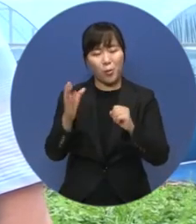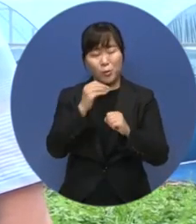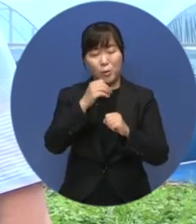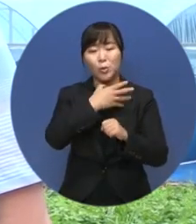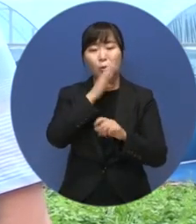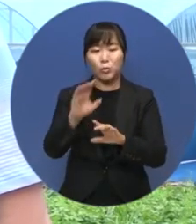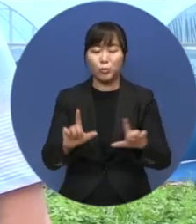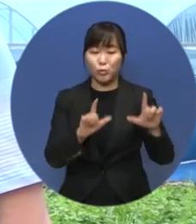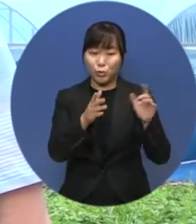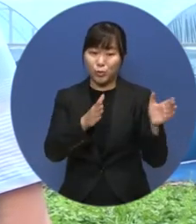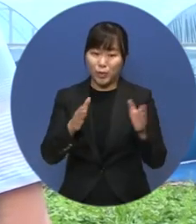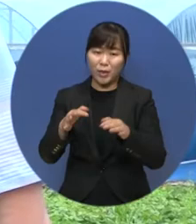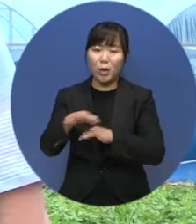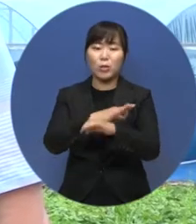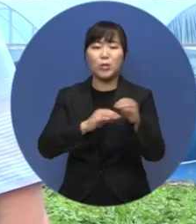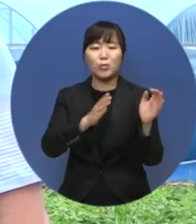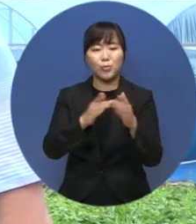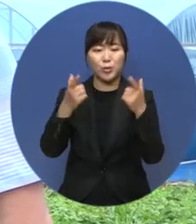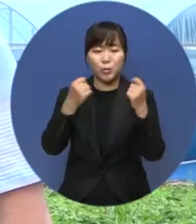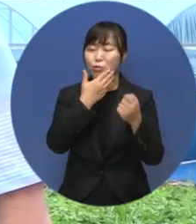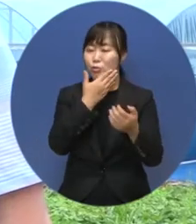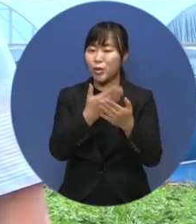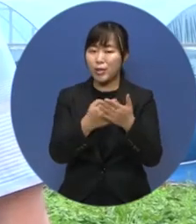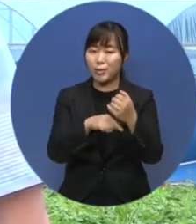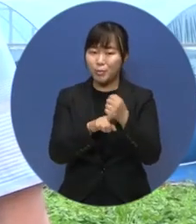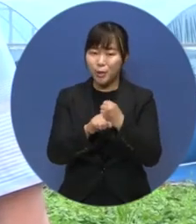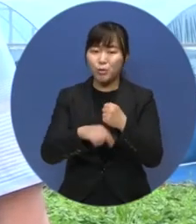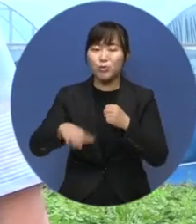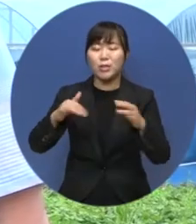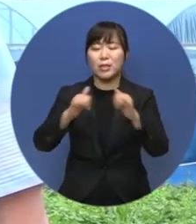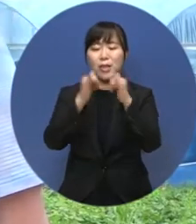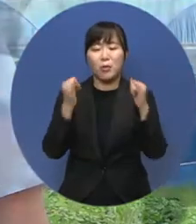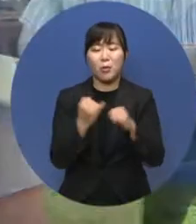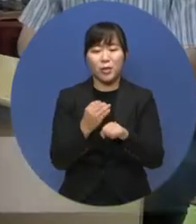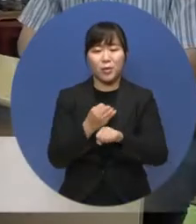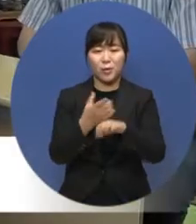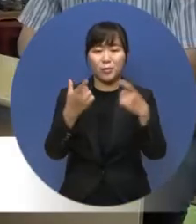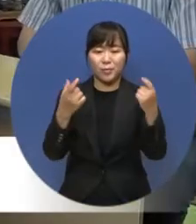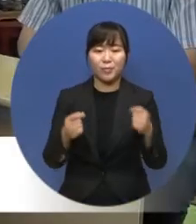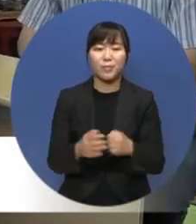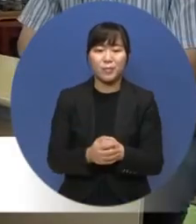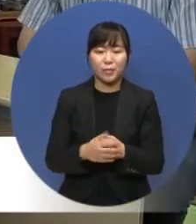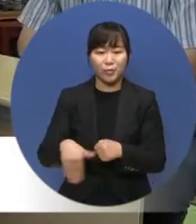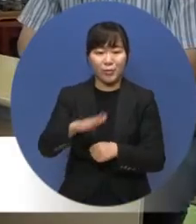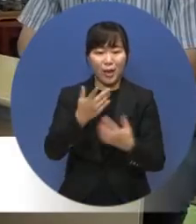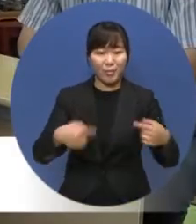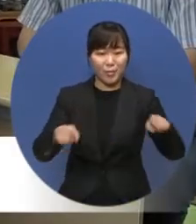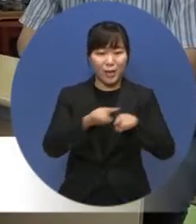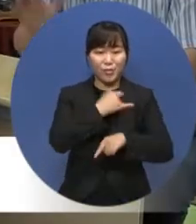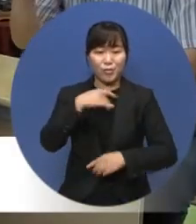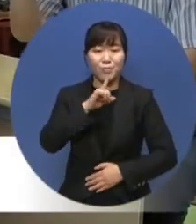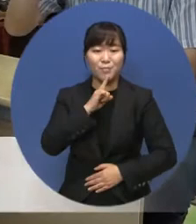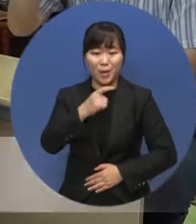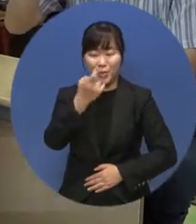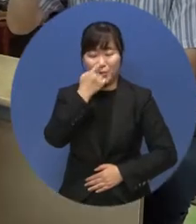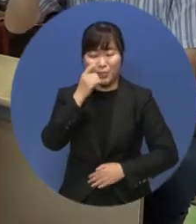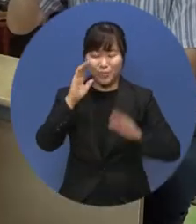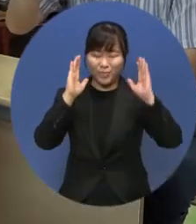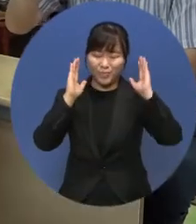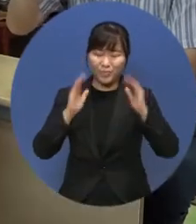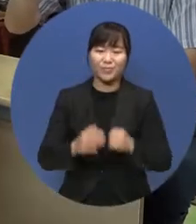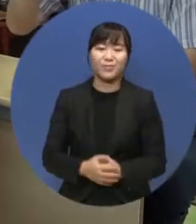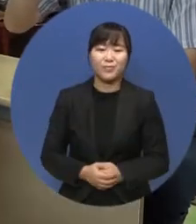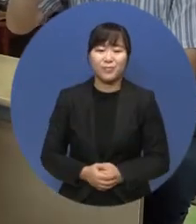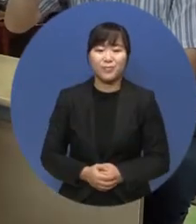경제적 준비만큼이나 중요하다는 메시지를 우리 사회에 던져주고 있습니다. 어머니 지시하리바. 복지TV